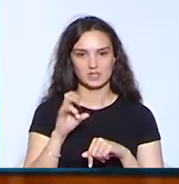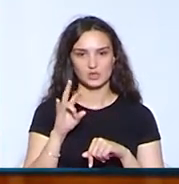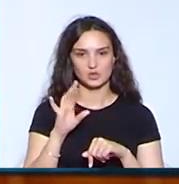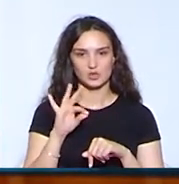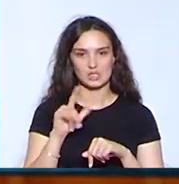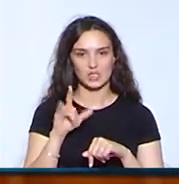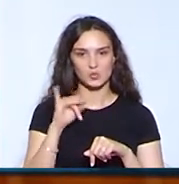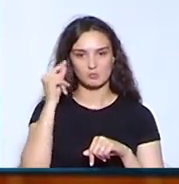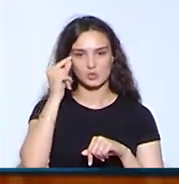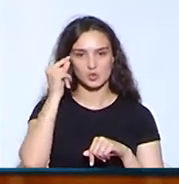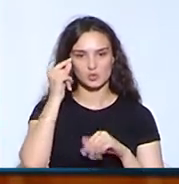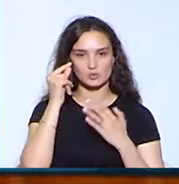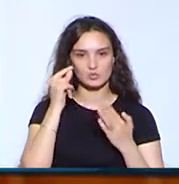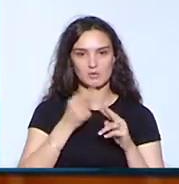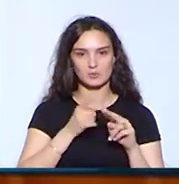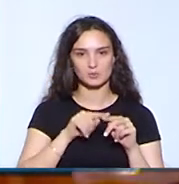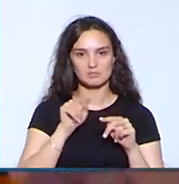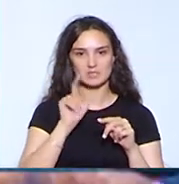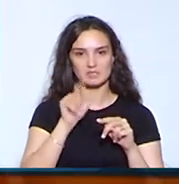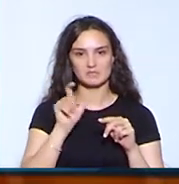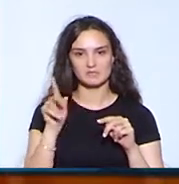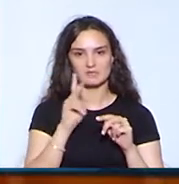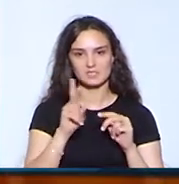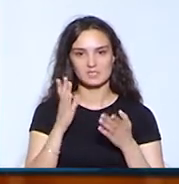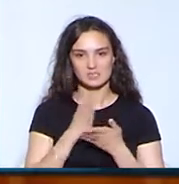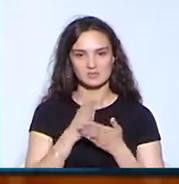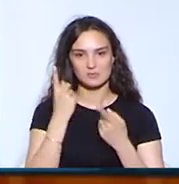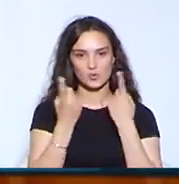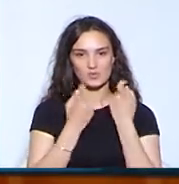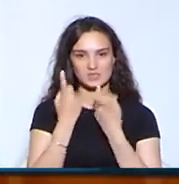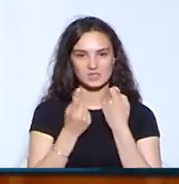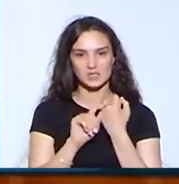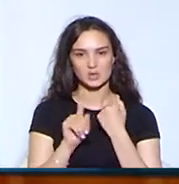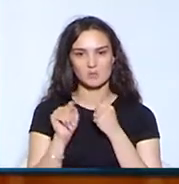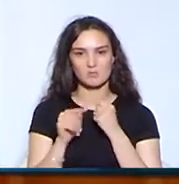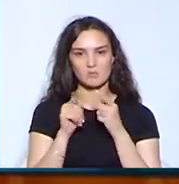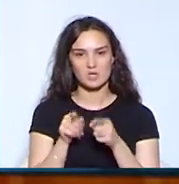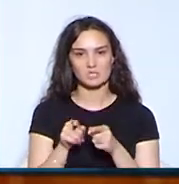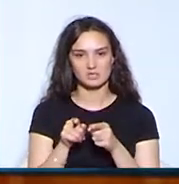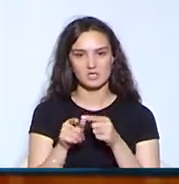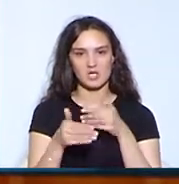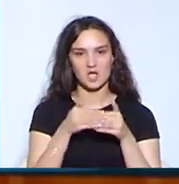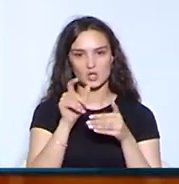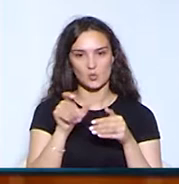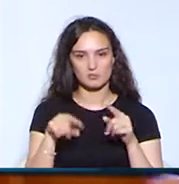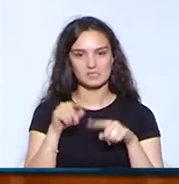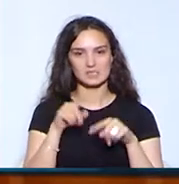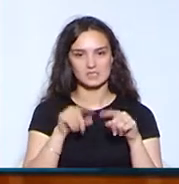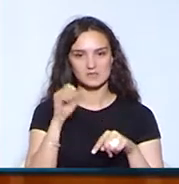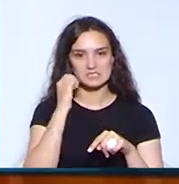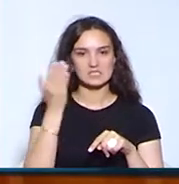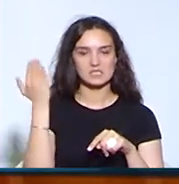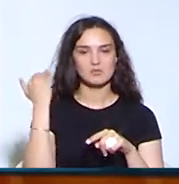ენდოგენური ფსიქოზების მიმართ. ამიტომ ის ადამიანები, რომლებსაც აქვთ ინფორმაცია, რომ მათ ახლობლებს,